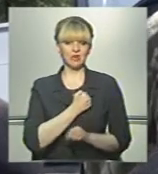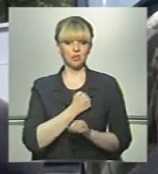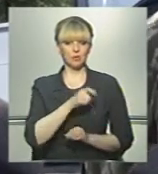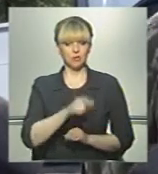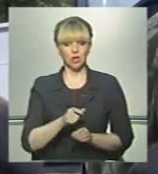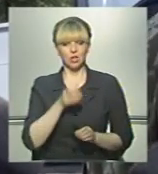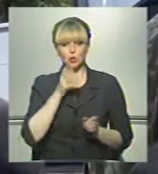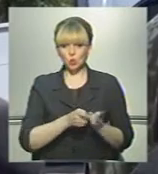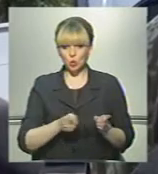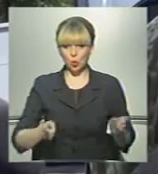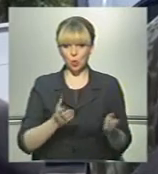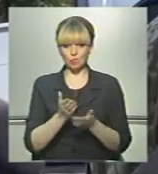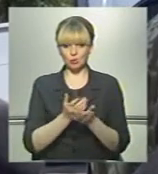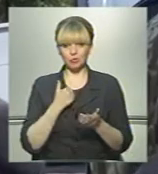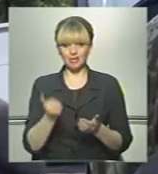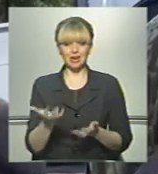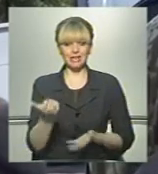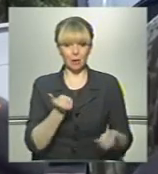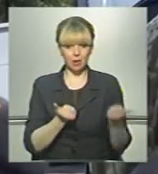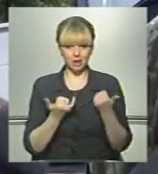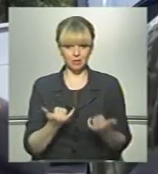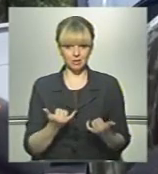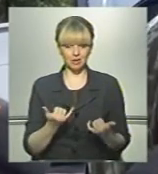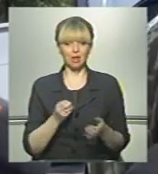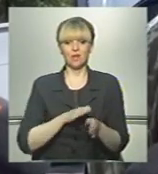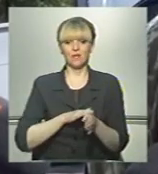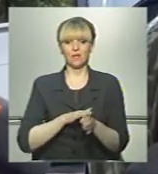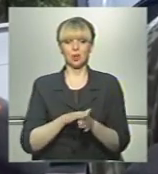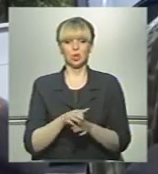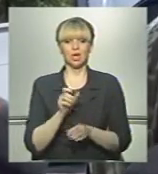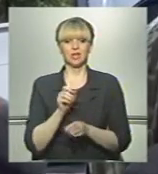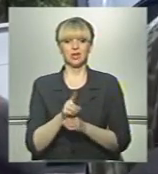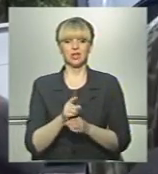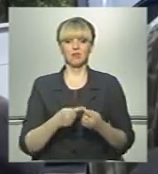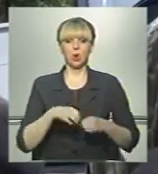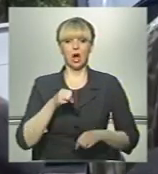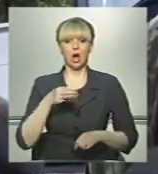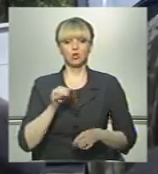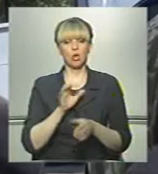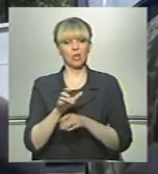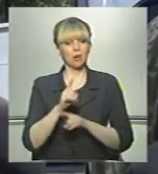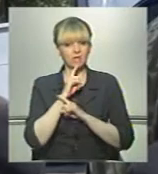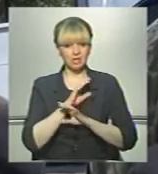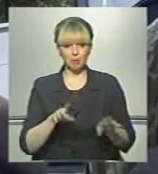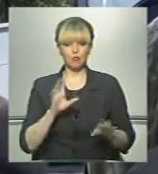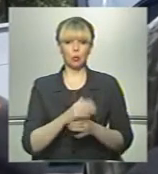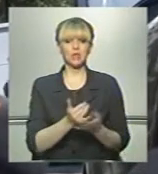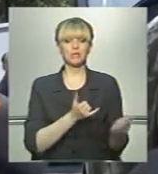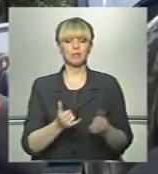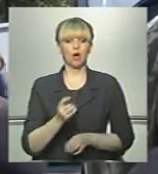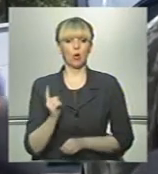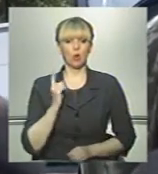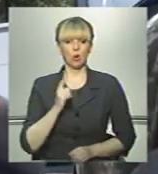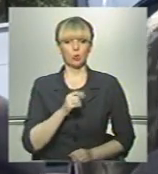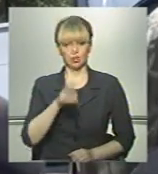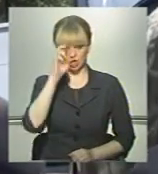військовослужбовці строкової служби, яких ми зараз набираємо, для виконання завдань в зону АТО направлятися не будуть. Вони будуть забезпечувати охорону